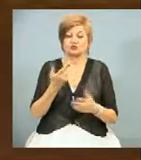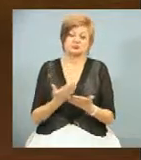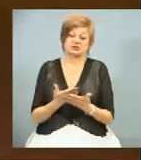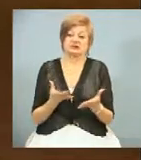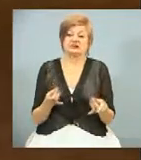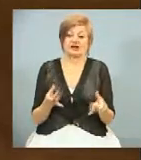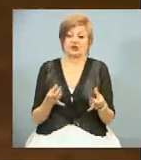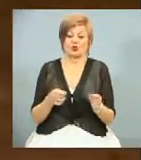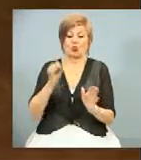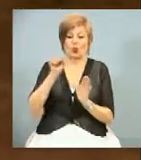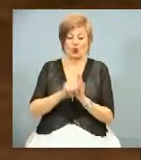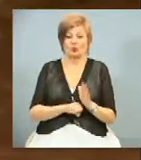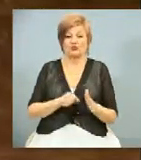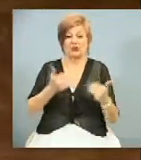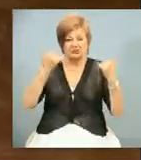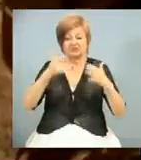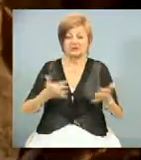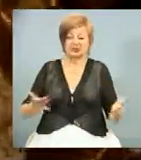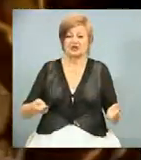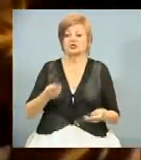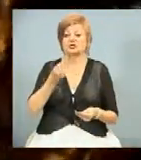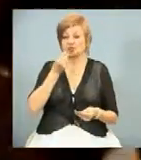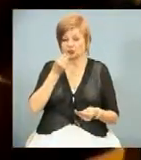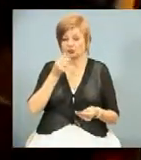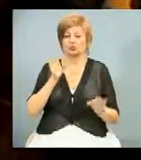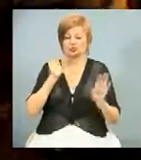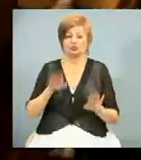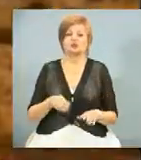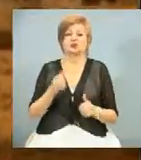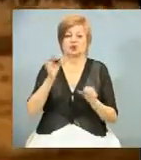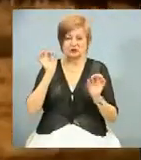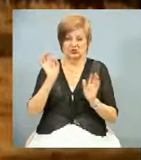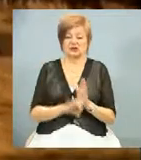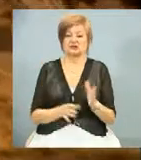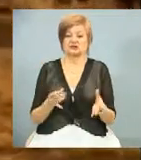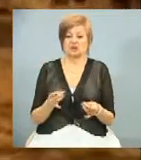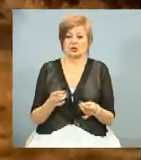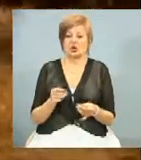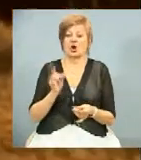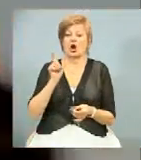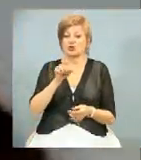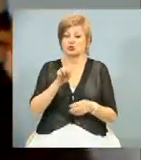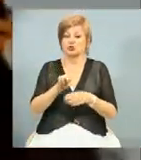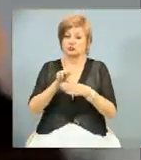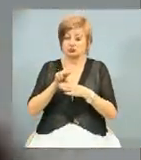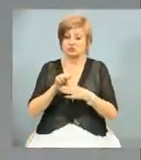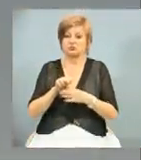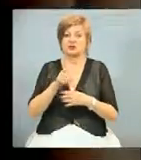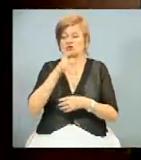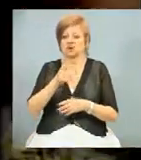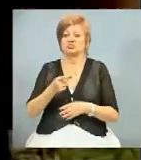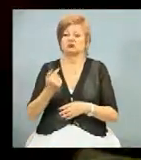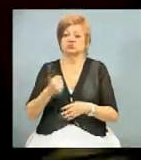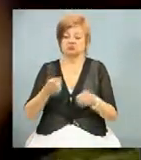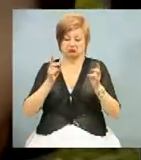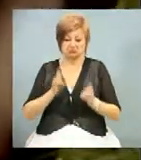вигляді. Вбиту тварину їли без усілякої термічної обробки та приправ. Під час полювання люди зазнавали поранень, які згодом